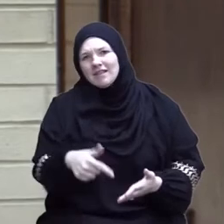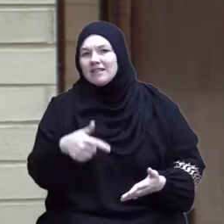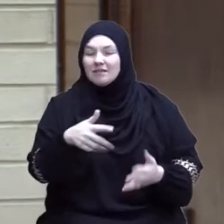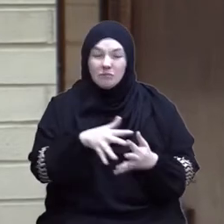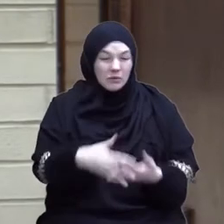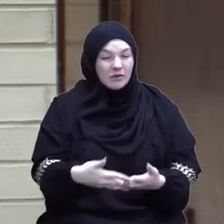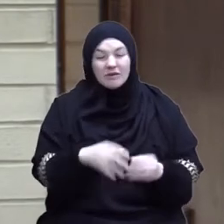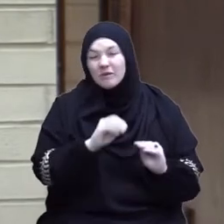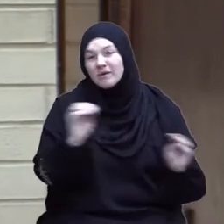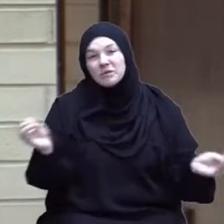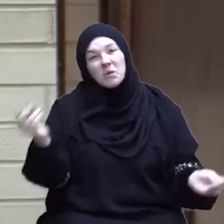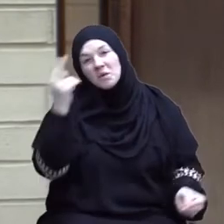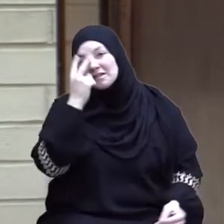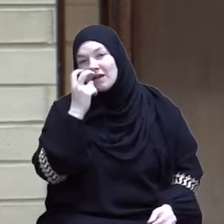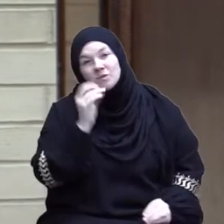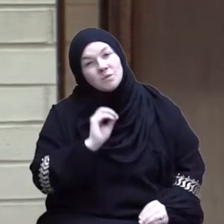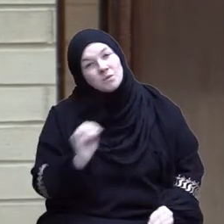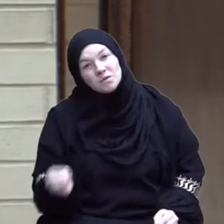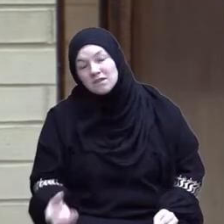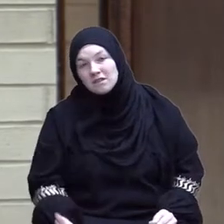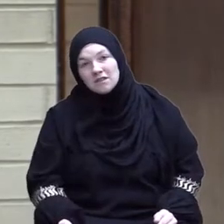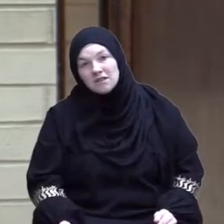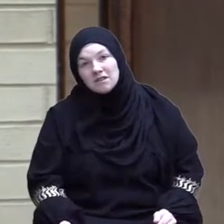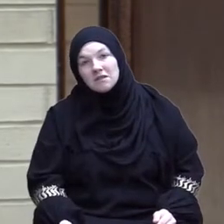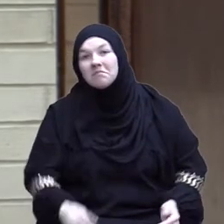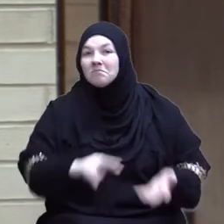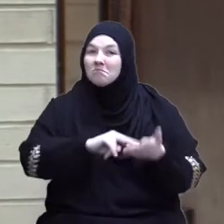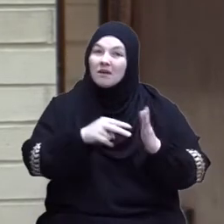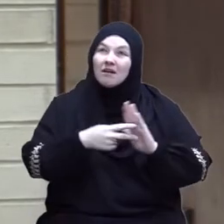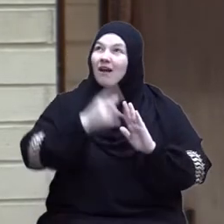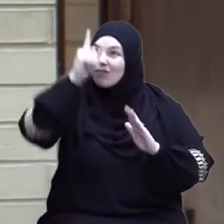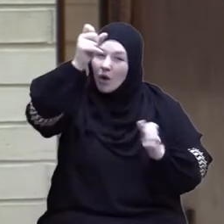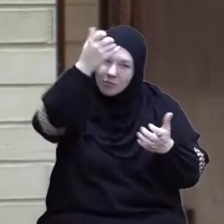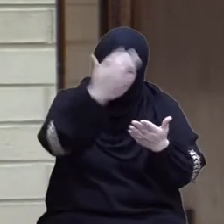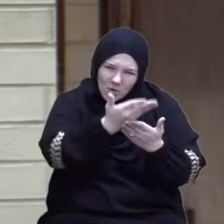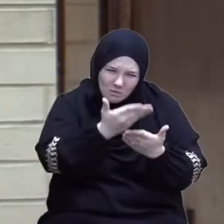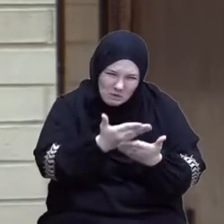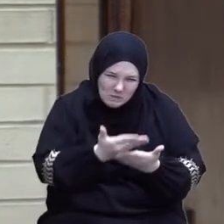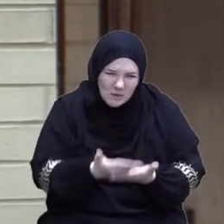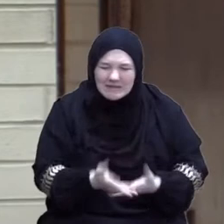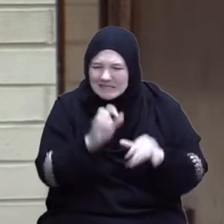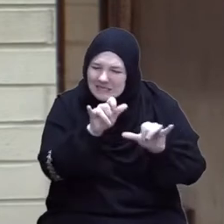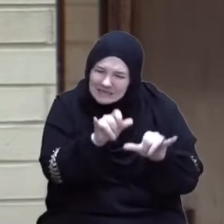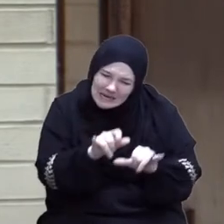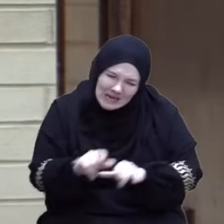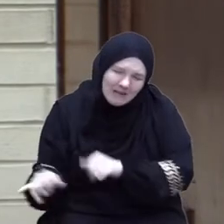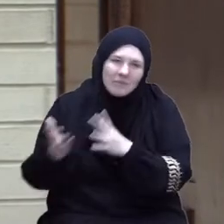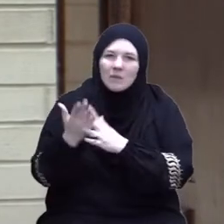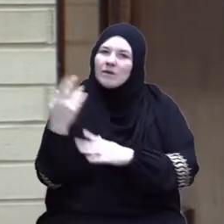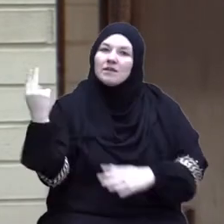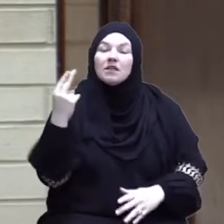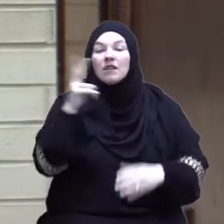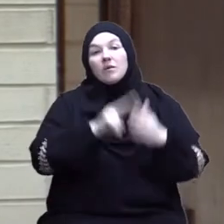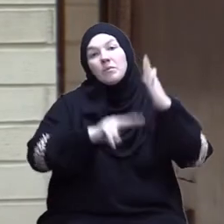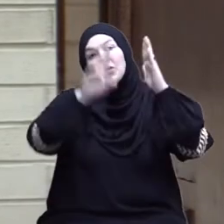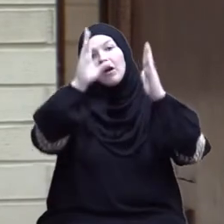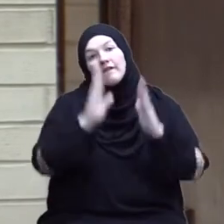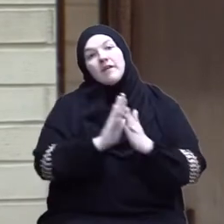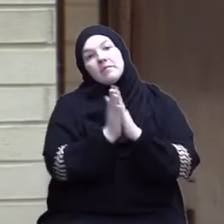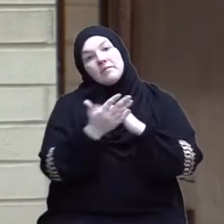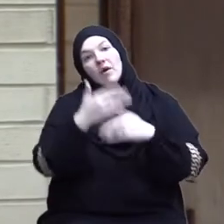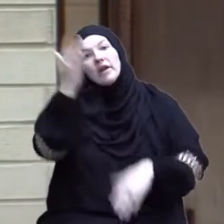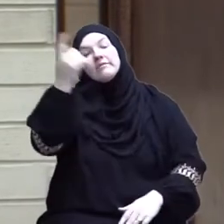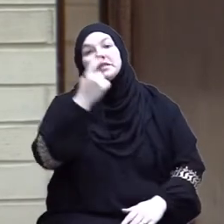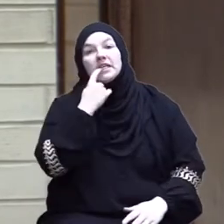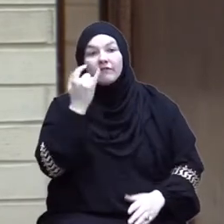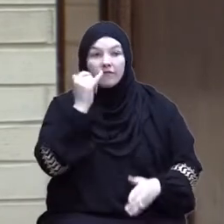doubt. لَا رَيْبَ فِيهِ هُدًى لِلْمُتَّقِينَ. And the Prophet ﷺ is saying, if you follow